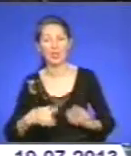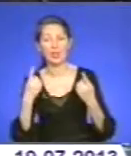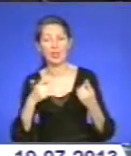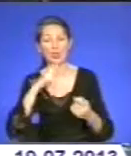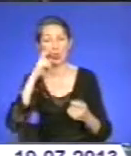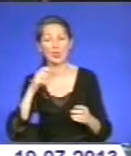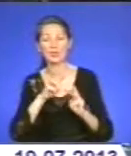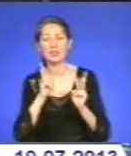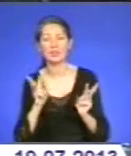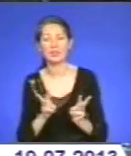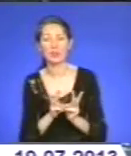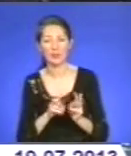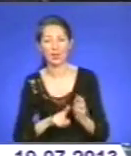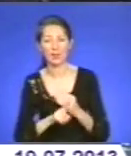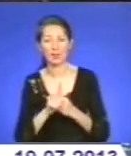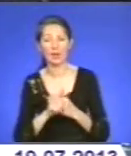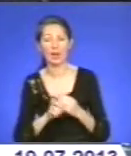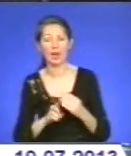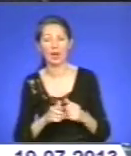виставки повернулася Ганна Василенко.